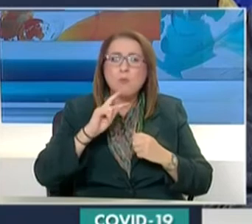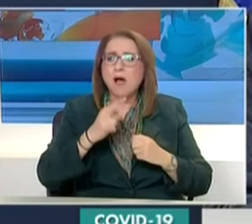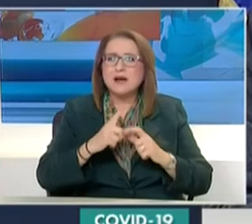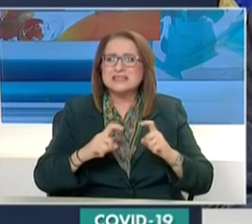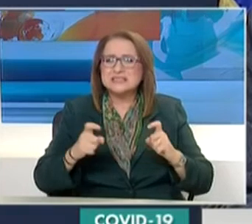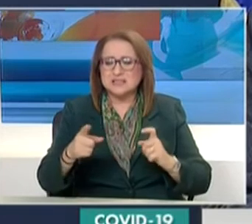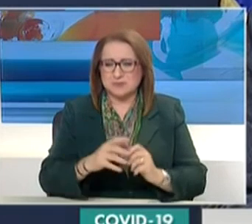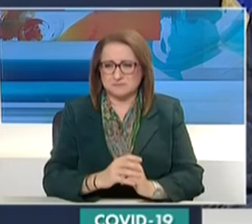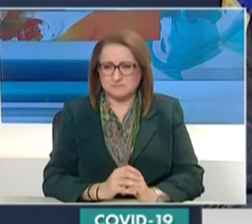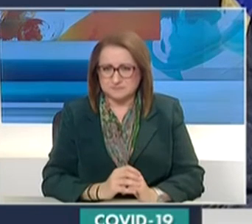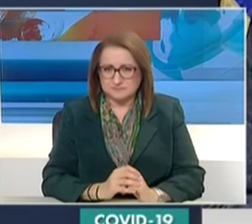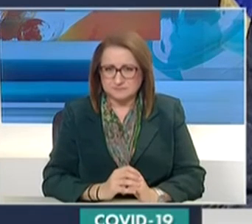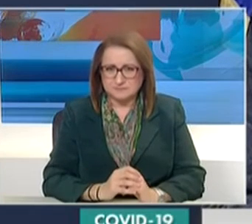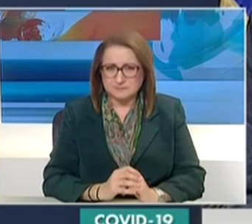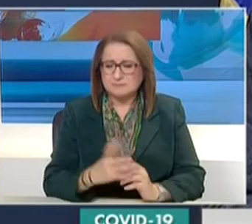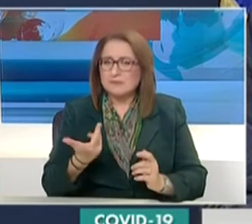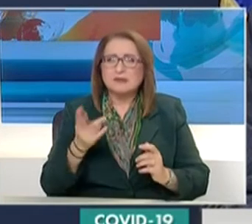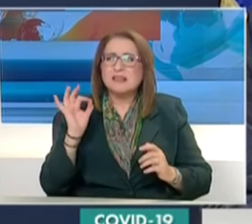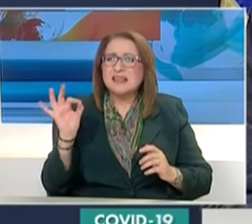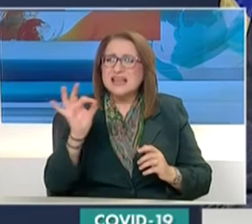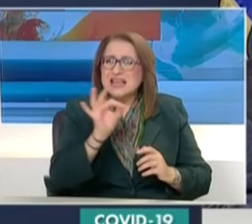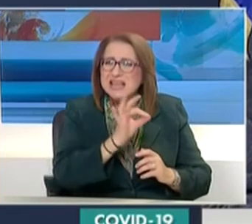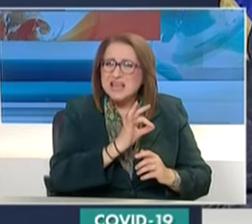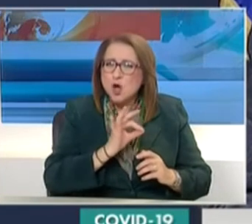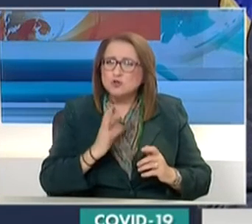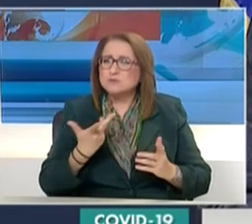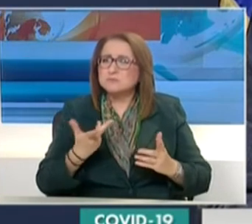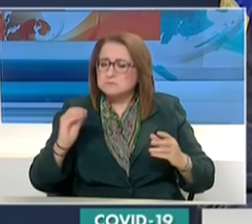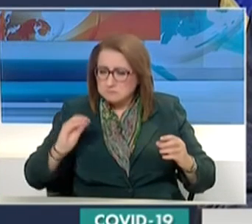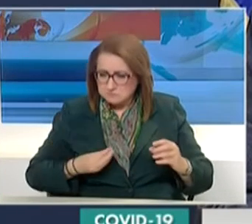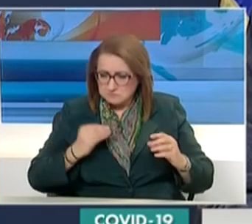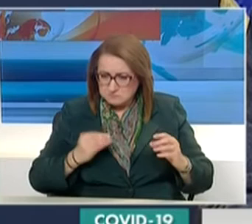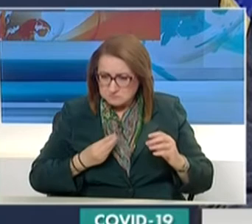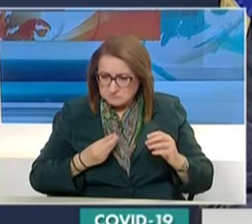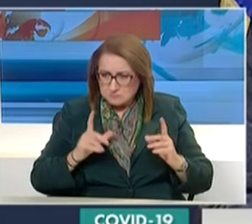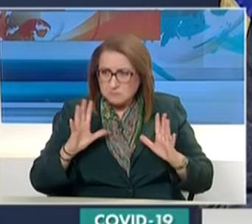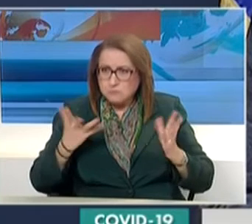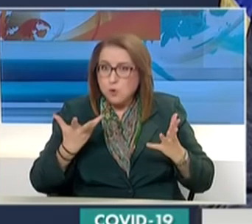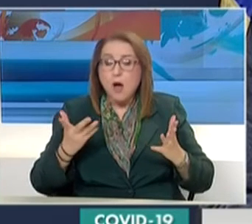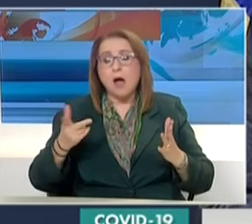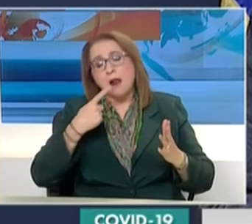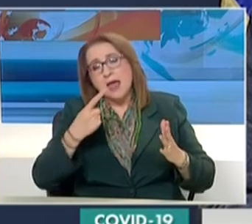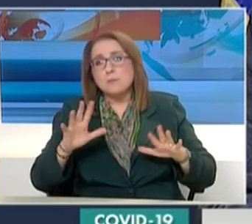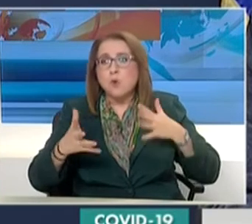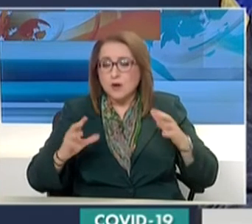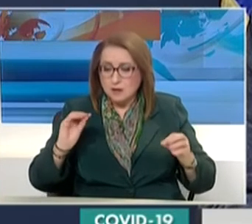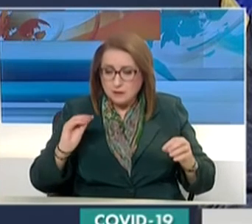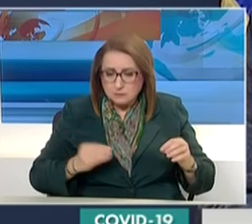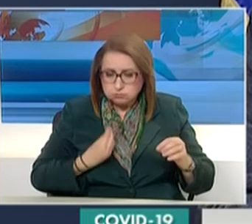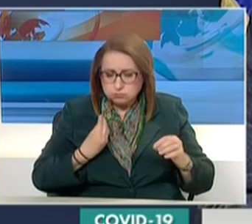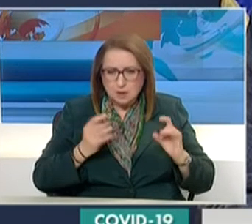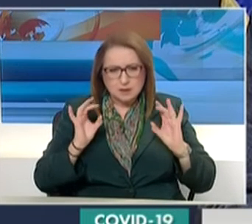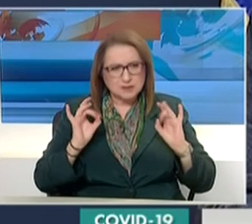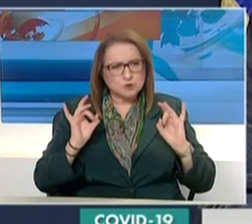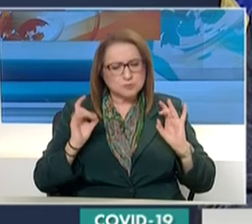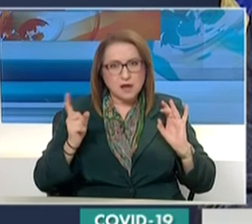πει πως ο ιός μπορεί να κάνει ίδια συμπτώματα, αλλά ξαφνικά να επιδεινώσει τον οργανισμό και να τους εστίξει στο νοσοκομείο, θα ήθελα